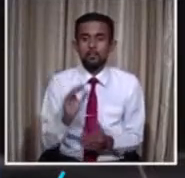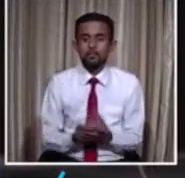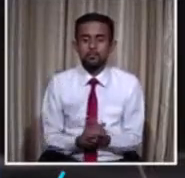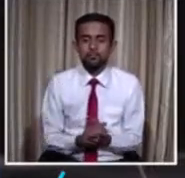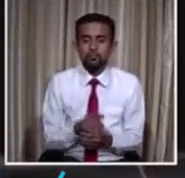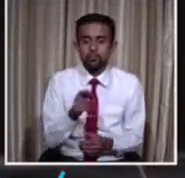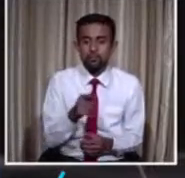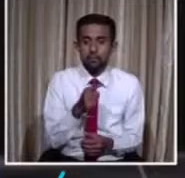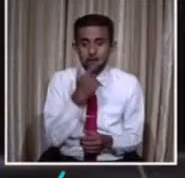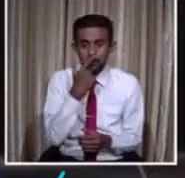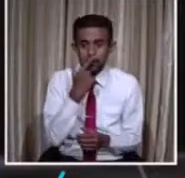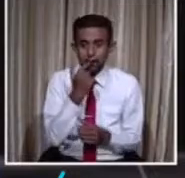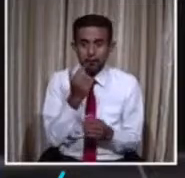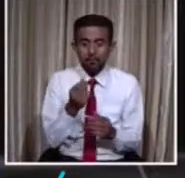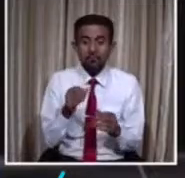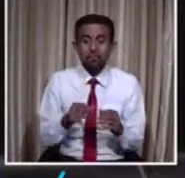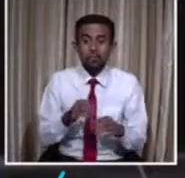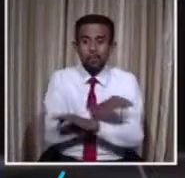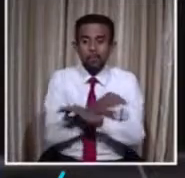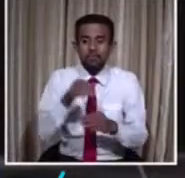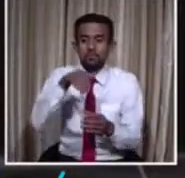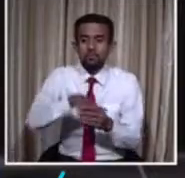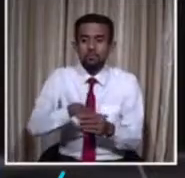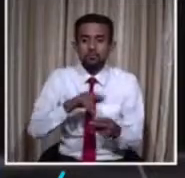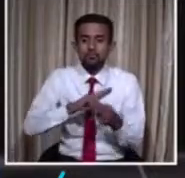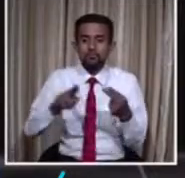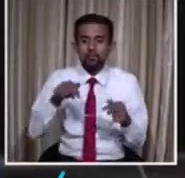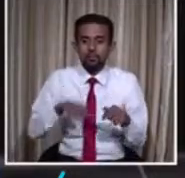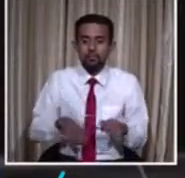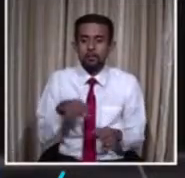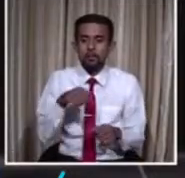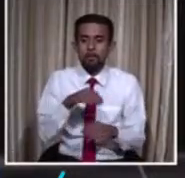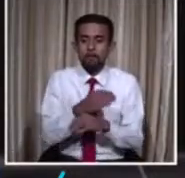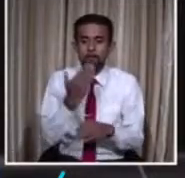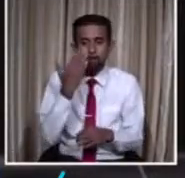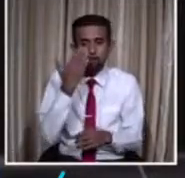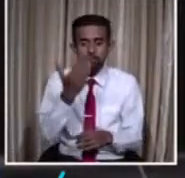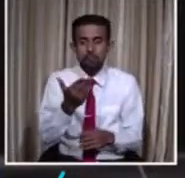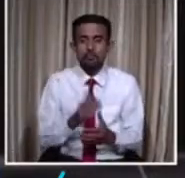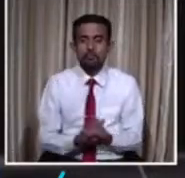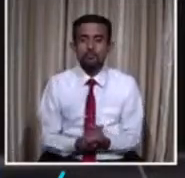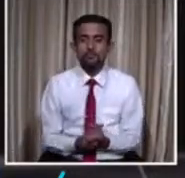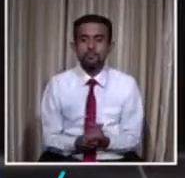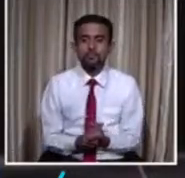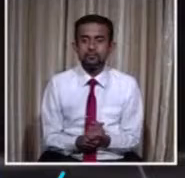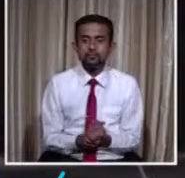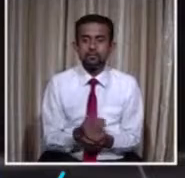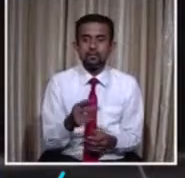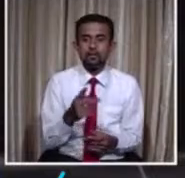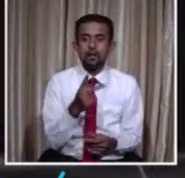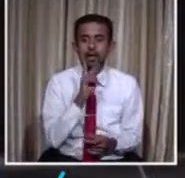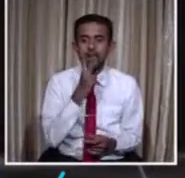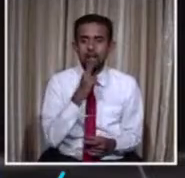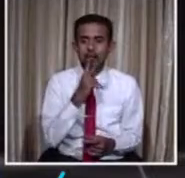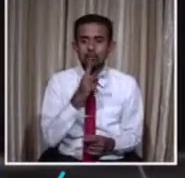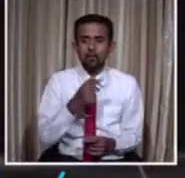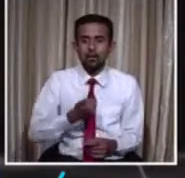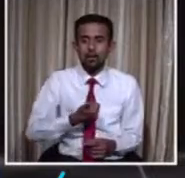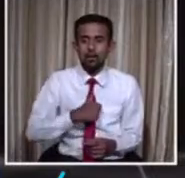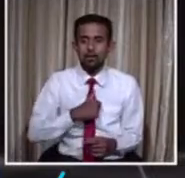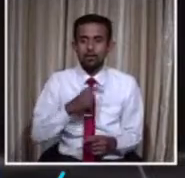ekat plan ni kaya kudu berani pa. Adat meten penna nanti be mahatyo. Di petta katakan lekang kebila kini dagan